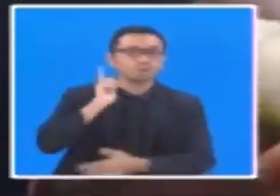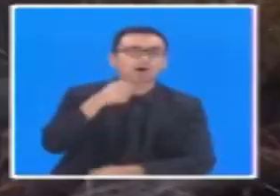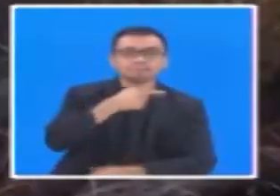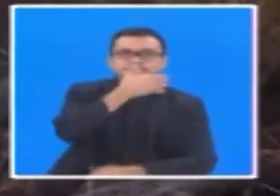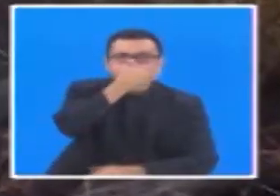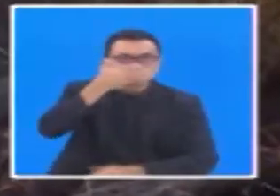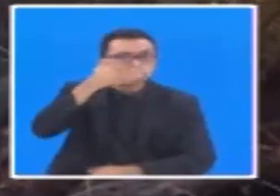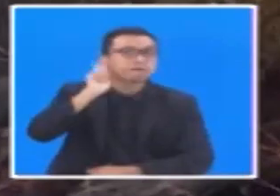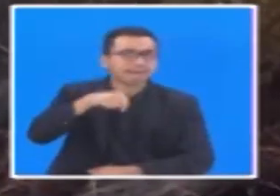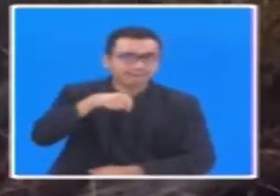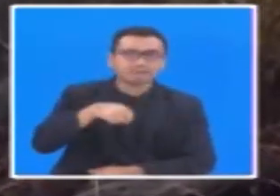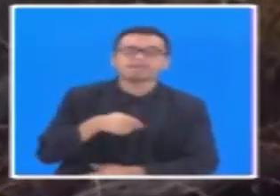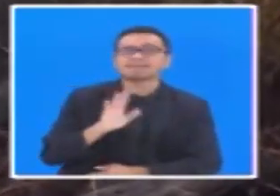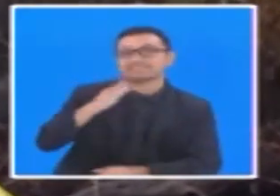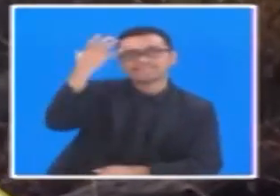Aceh Barat. Delta.